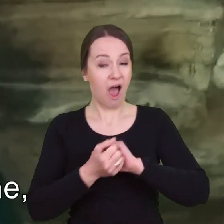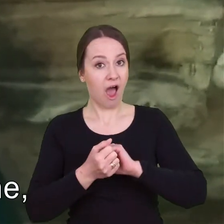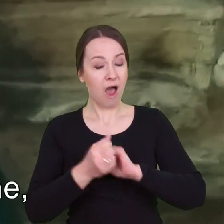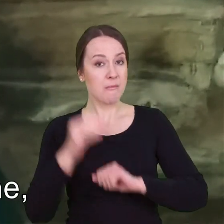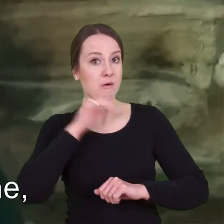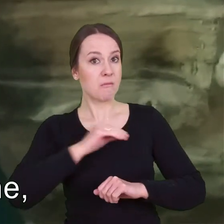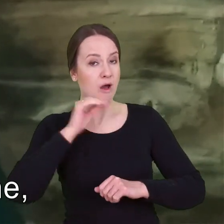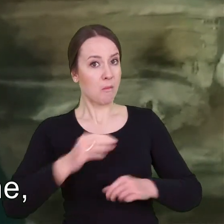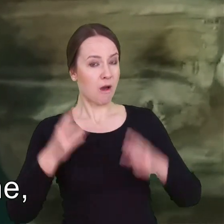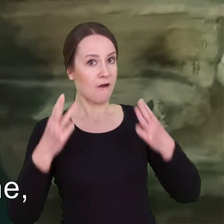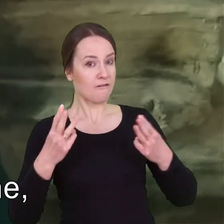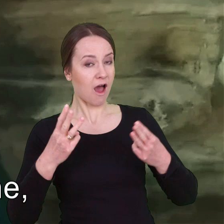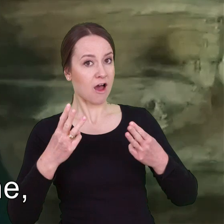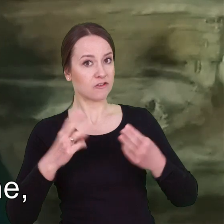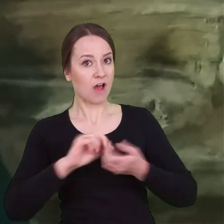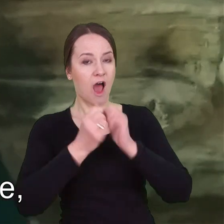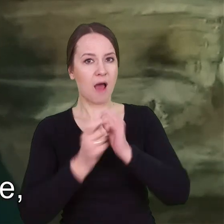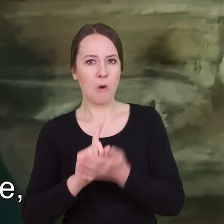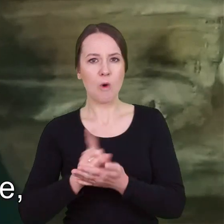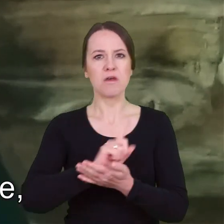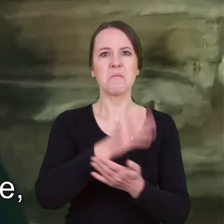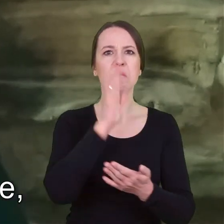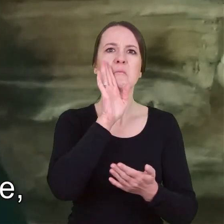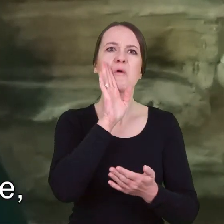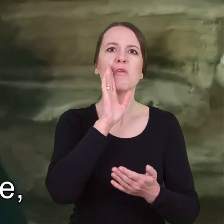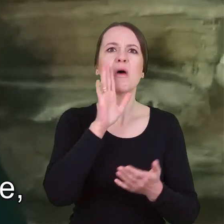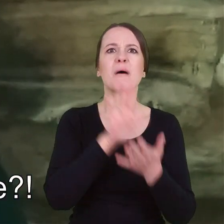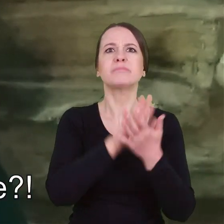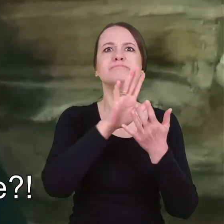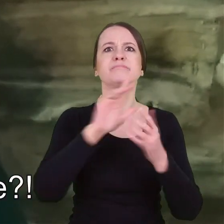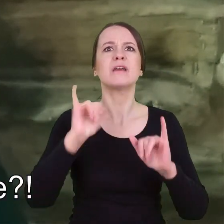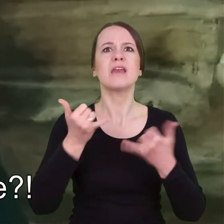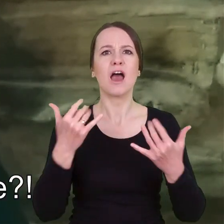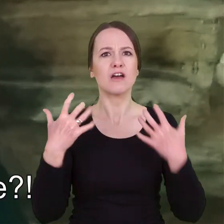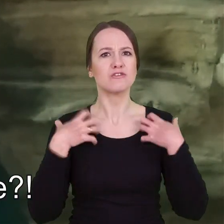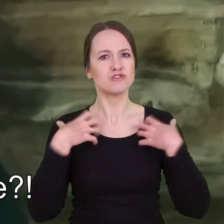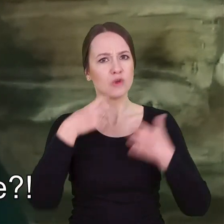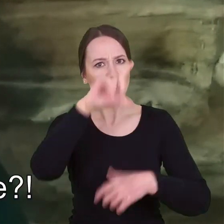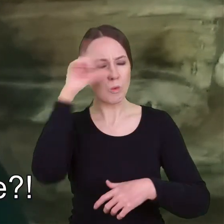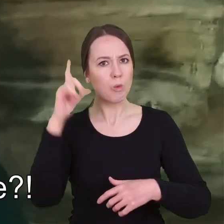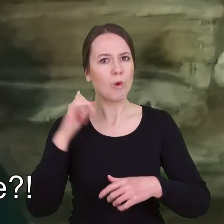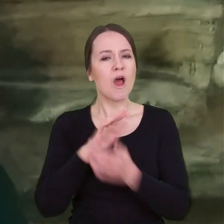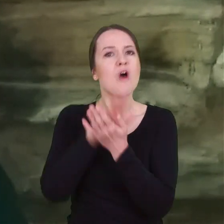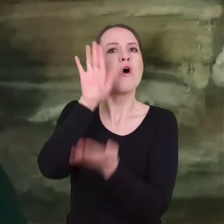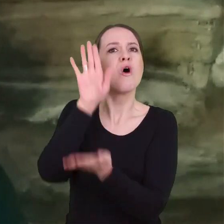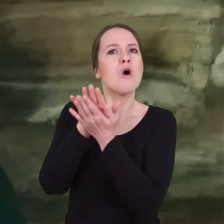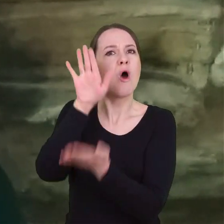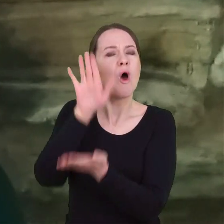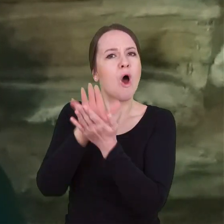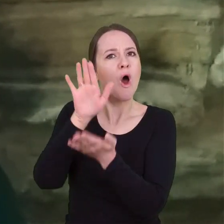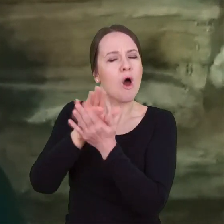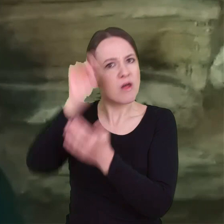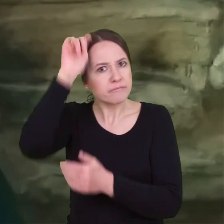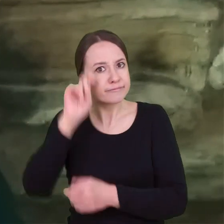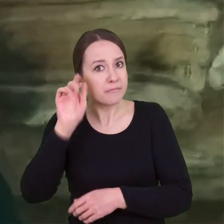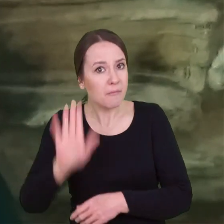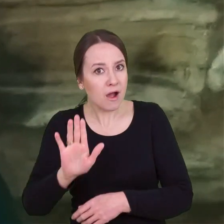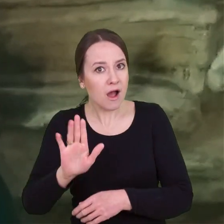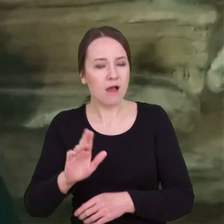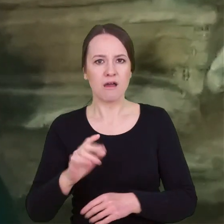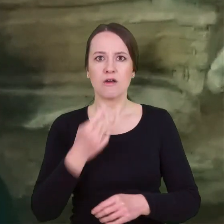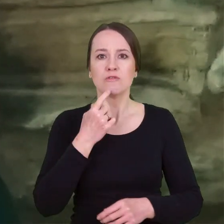Czy jakie małpy centralne? Czy salamandry socjalne? Czy w biretach krokodyle? Co to będzie?